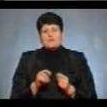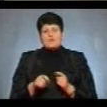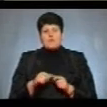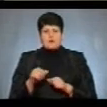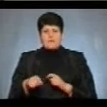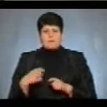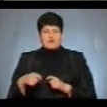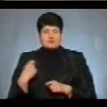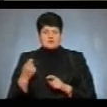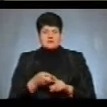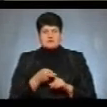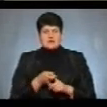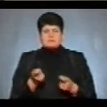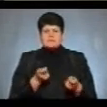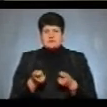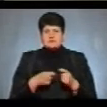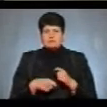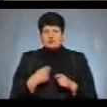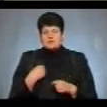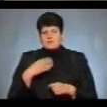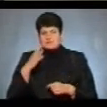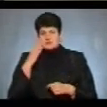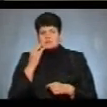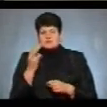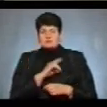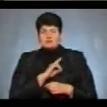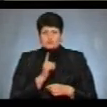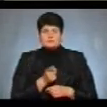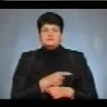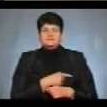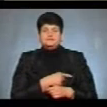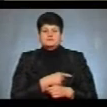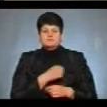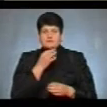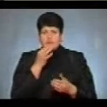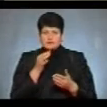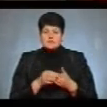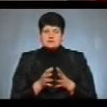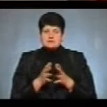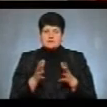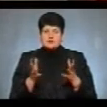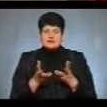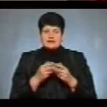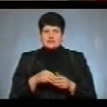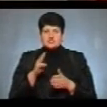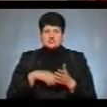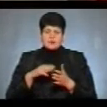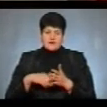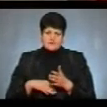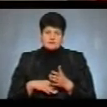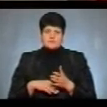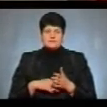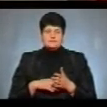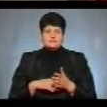які стосуються більше адміністративних порушень, взагалі, я вважаю, потрібно посилювати відповідальність, тобто збільшувати кількість штрафів. Зокрема, це от